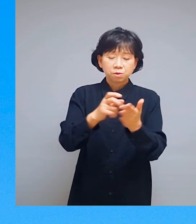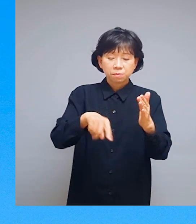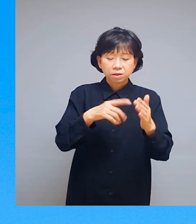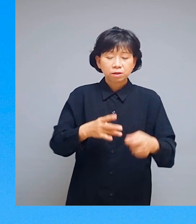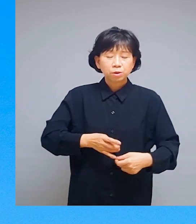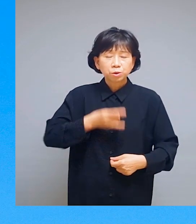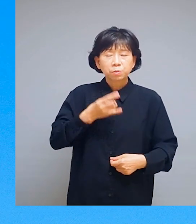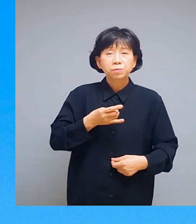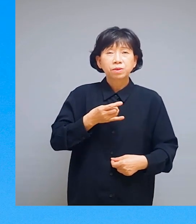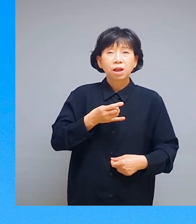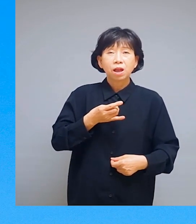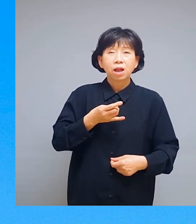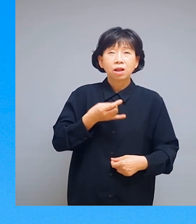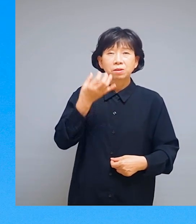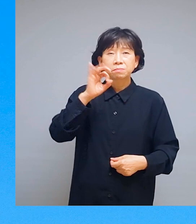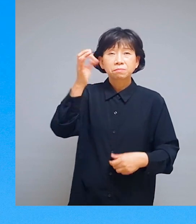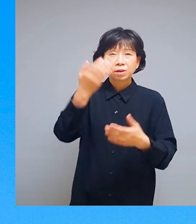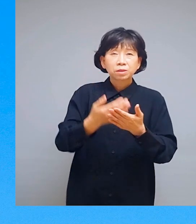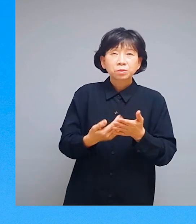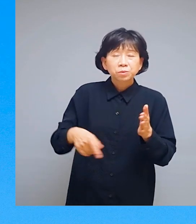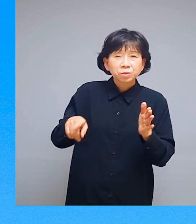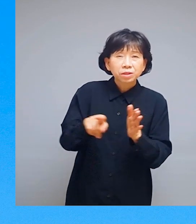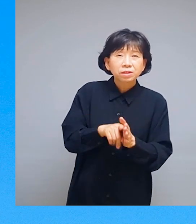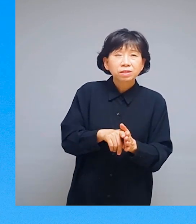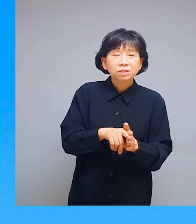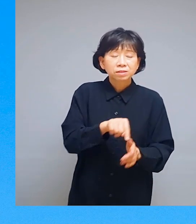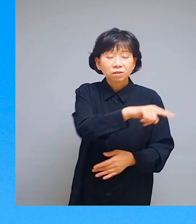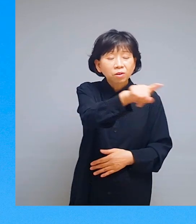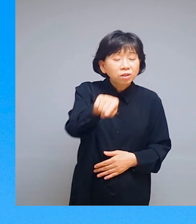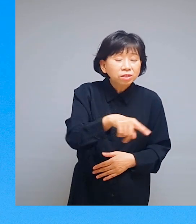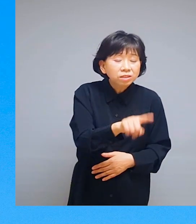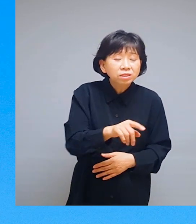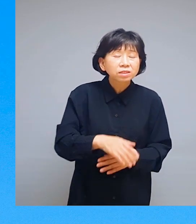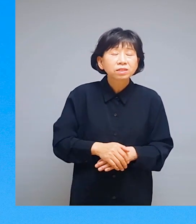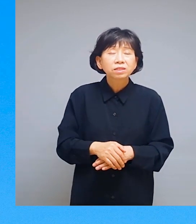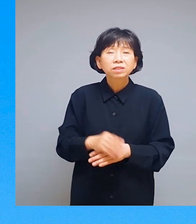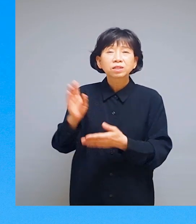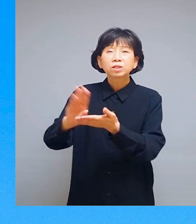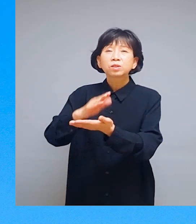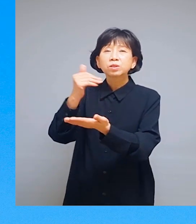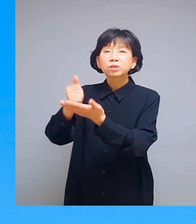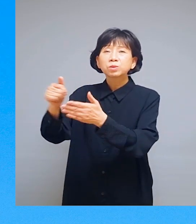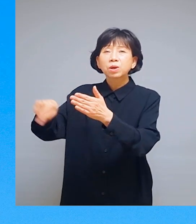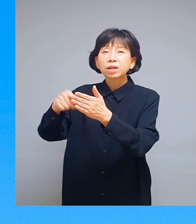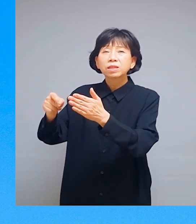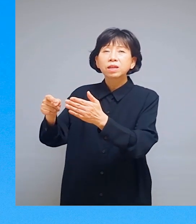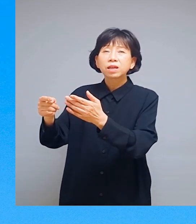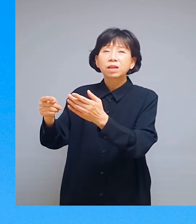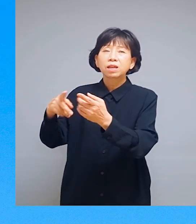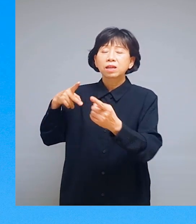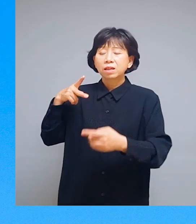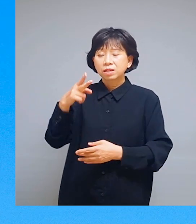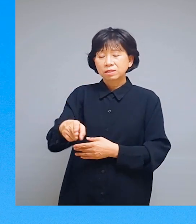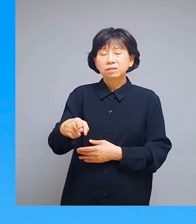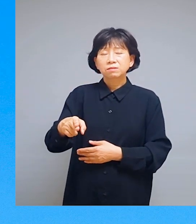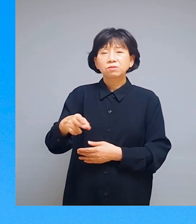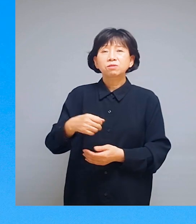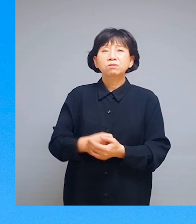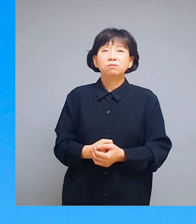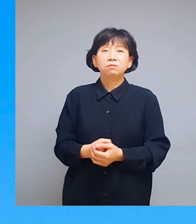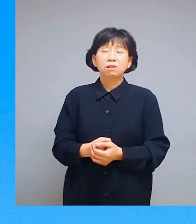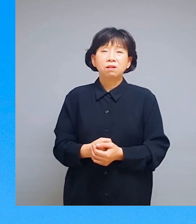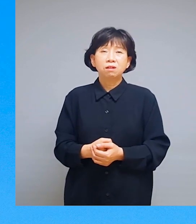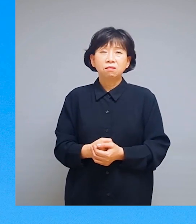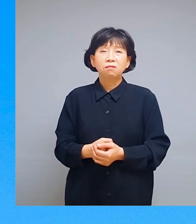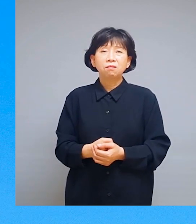너희는 그리스도에게서 어떻게 됐어요? 끊어지고 은혜에서 어떻게 해요? 떨어진 자로다. 아멘. 여기서 마찬가지죠.